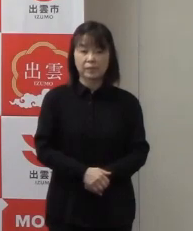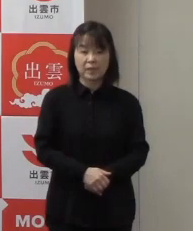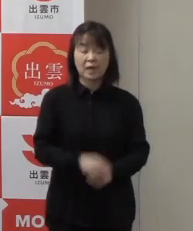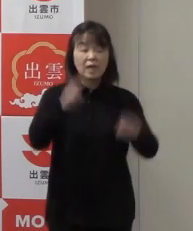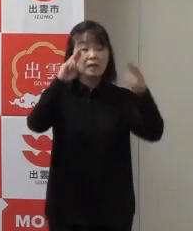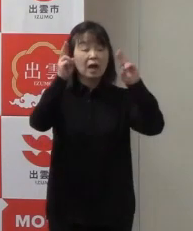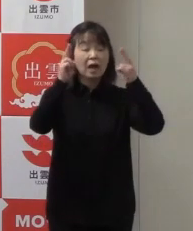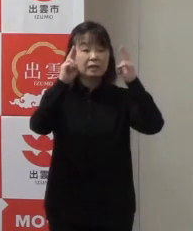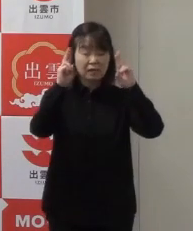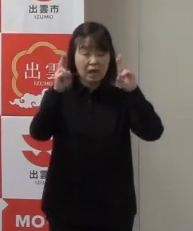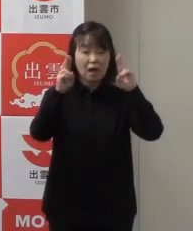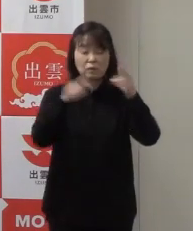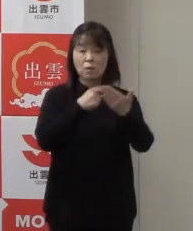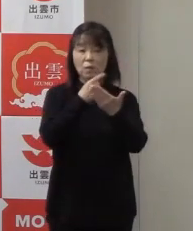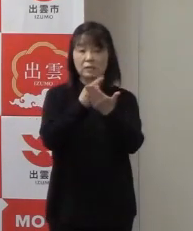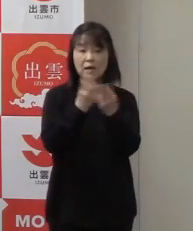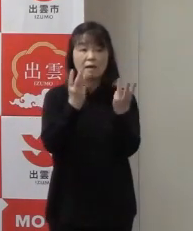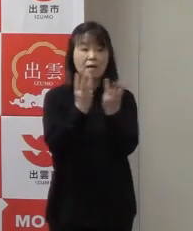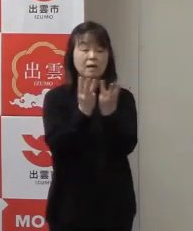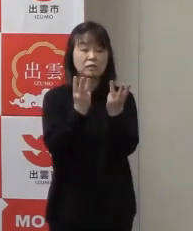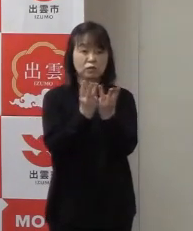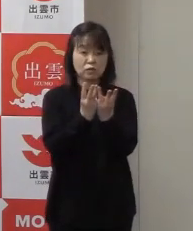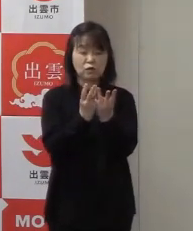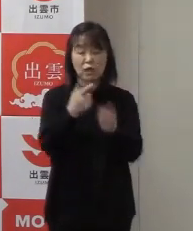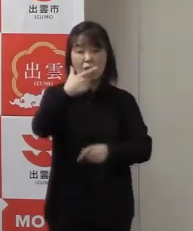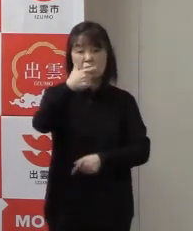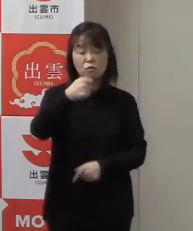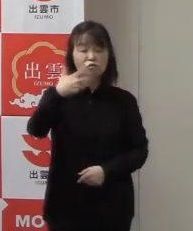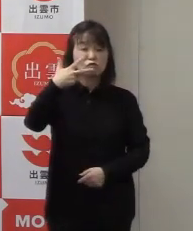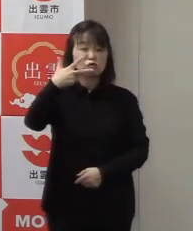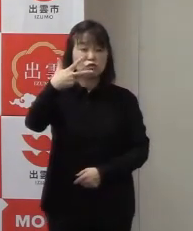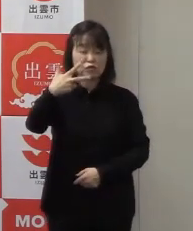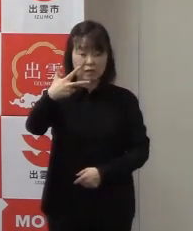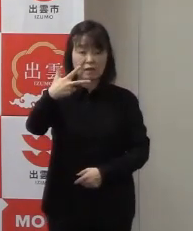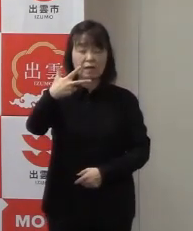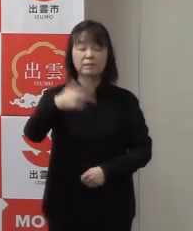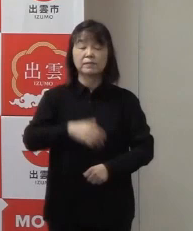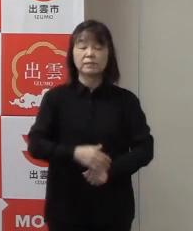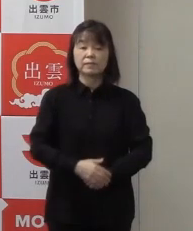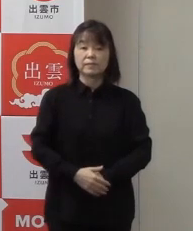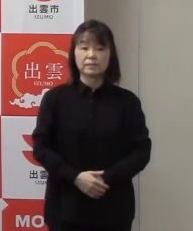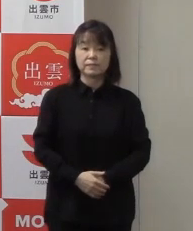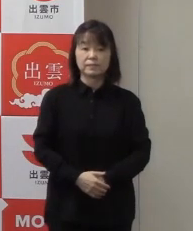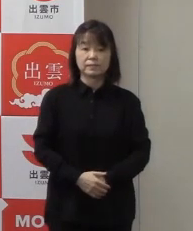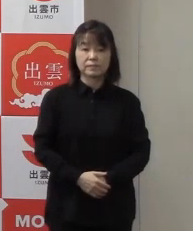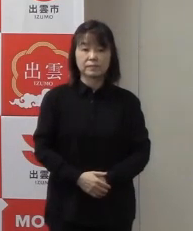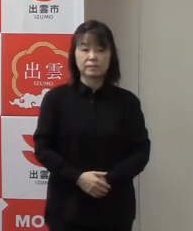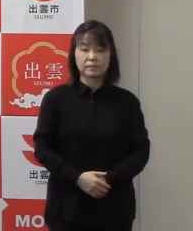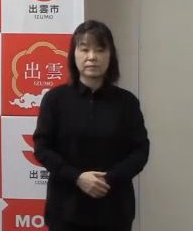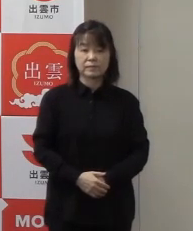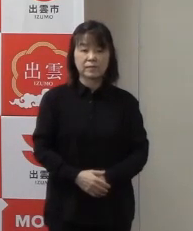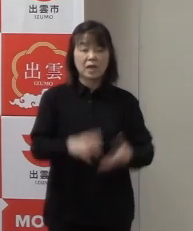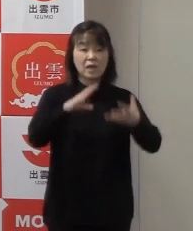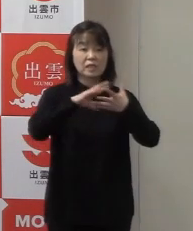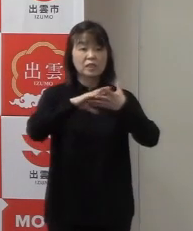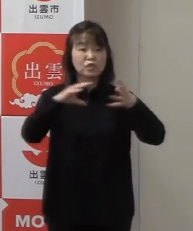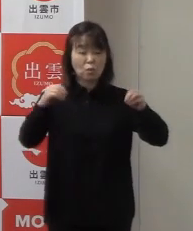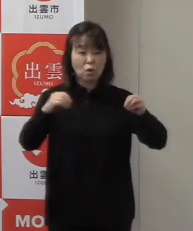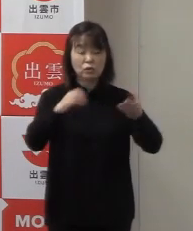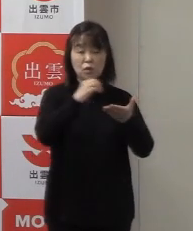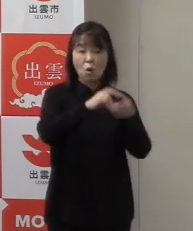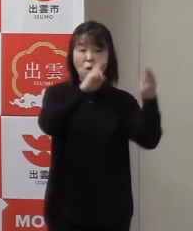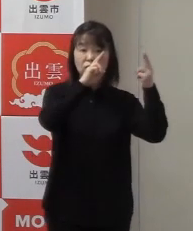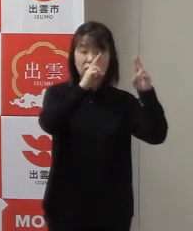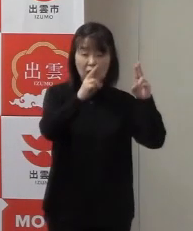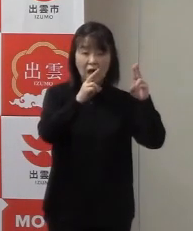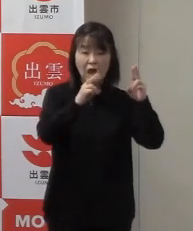67社の参加があるということでありまして、出雲に本社や事業所がある